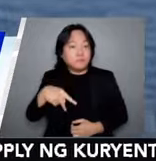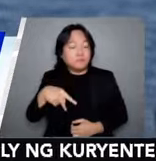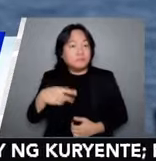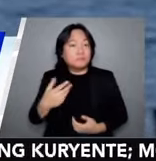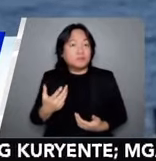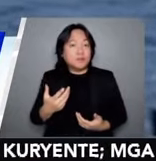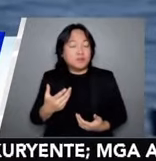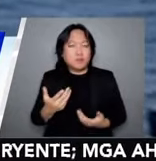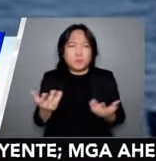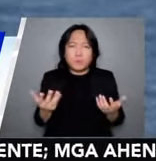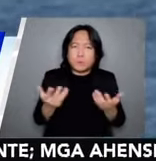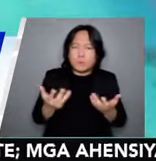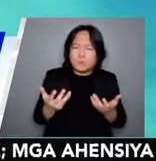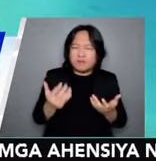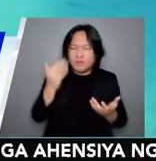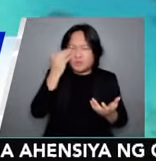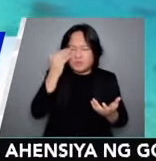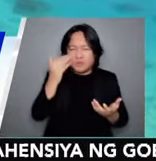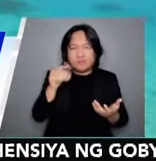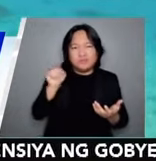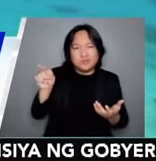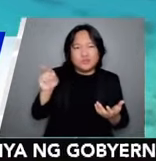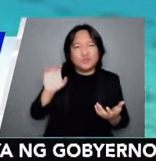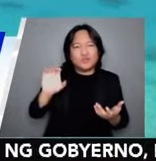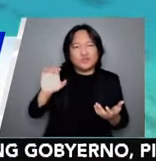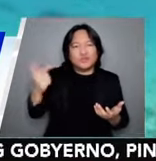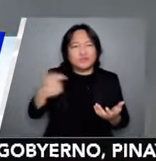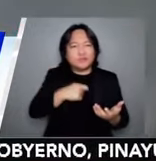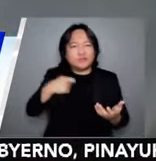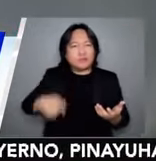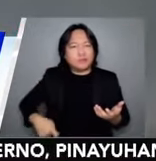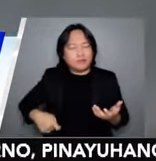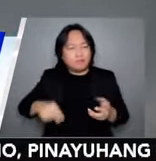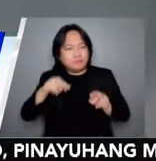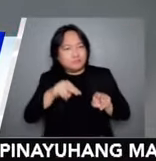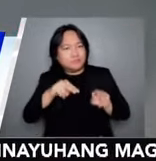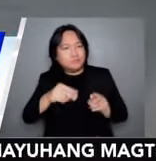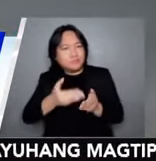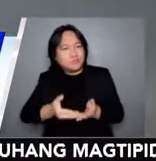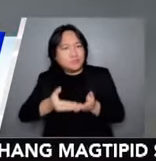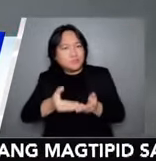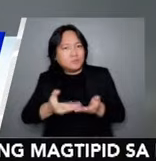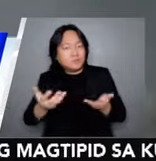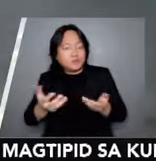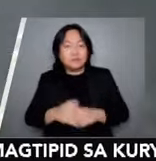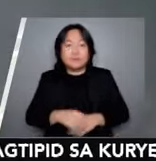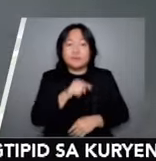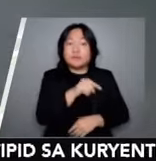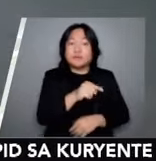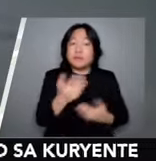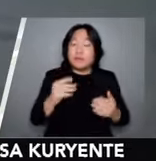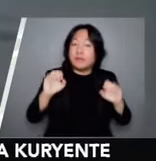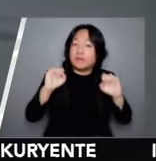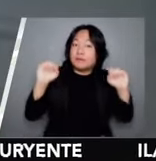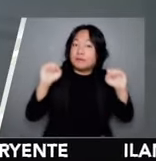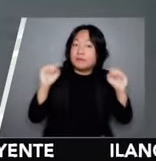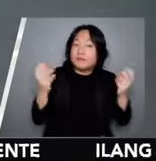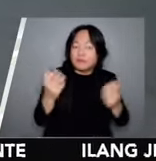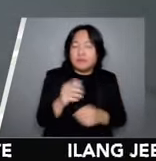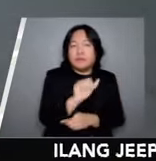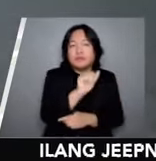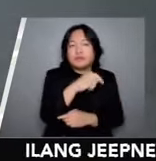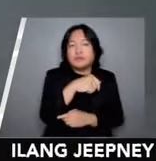nagbabantay ang mga barko ng China. Ang balikatan exercises ay magaganap mula April 22 hanggang May 10.